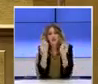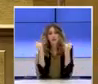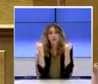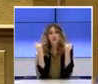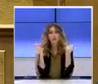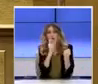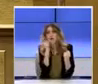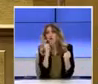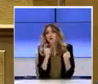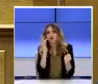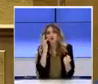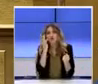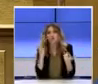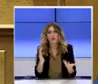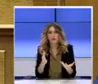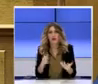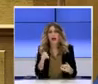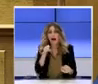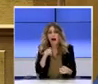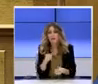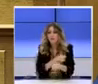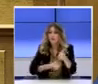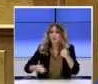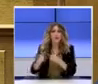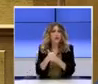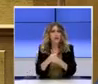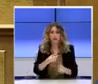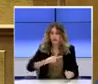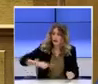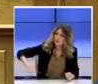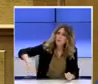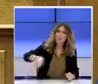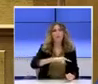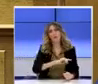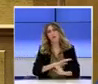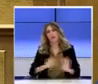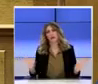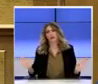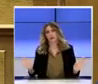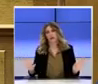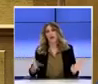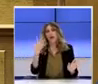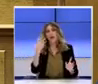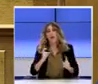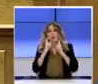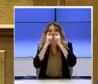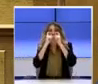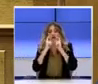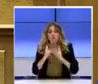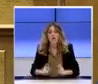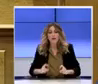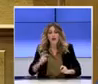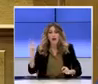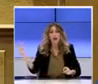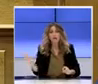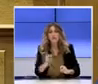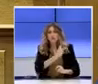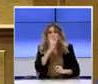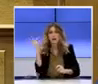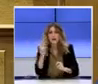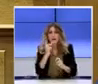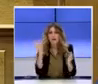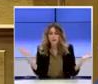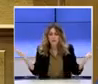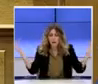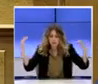είναι σήμερα η προτεραιότητα όλων μας. Το καθήκον να μην αφήσουμε να βουλιάξει η κοινωνία μέσα στο φόβο και